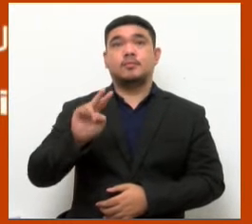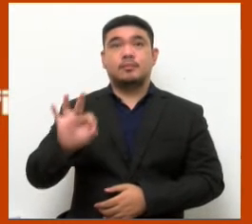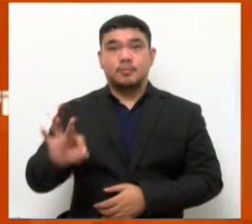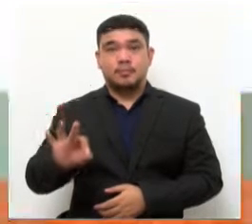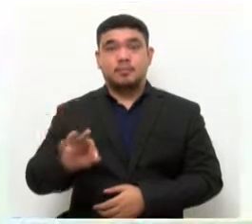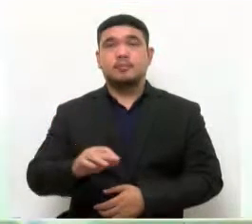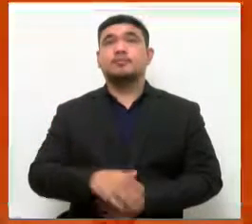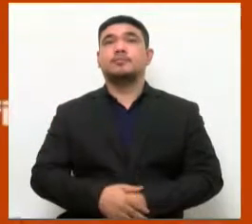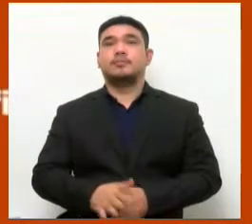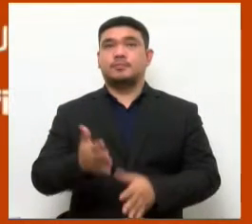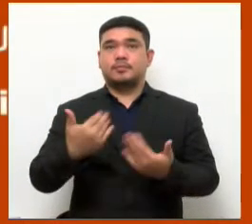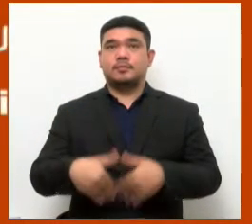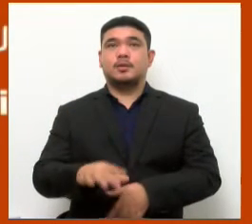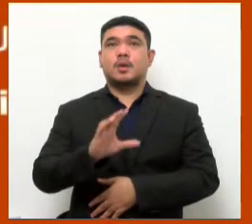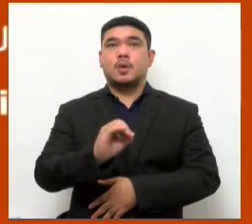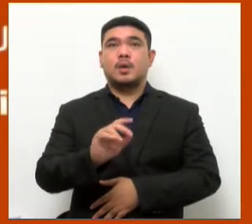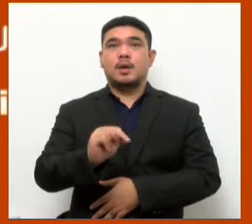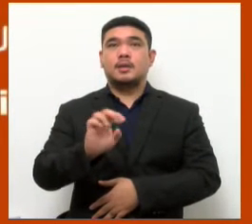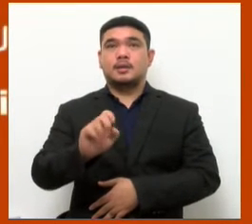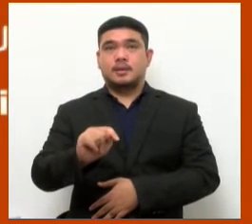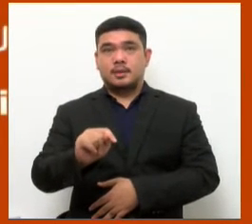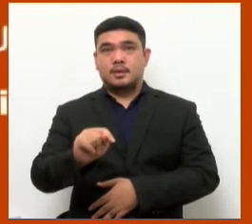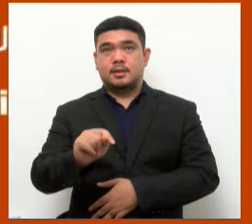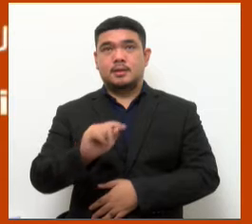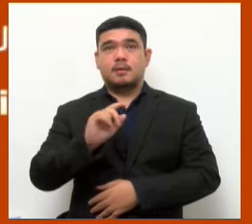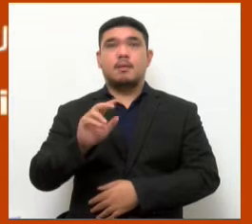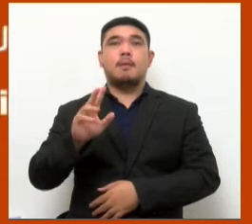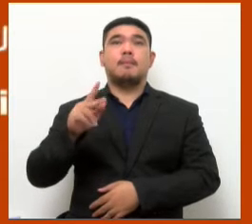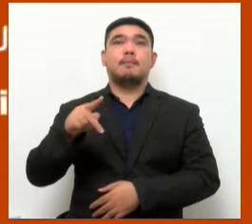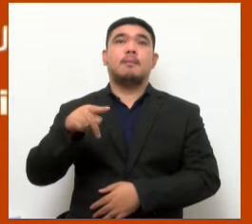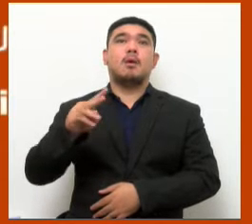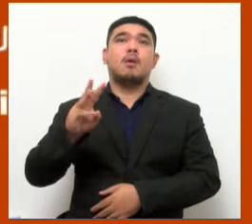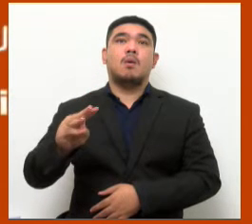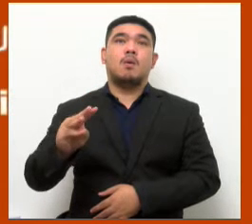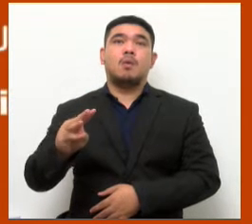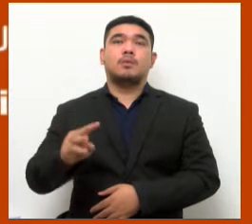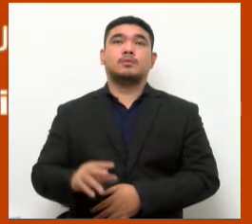การประเมินระดับชาติ ONET ระดับชั้นประถมศึกษาปีที่6มีค่าเฉลี่ย